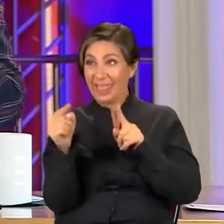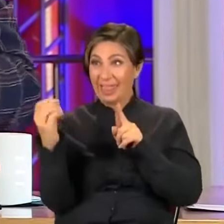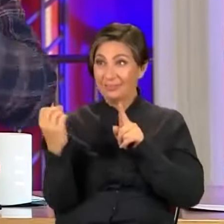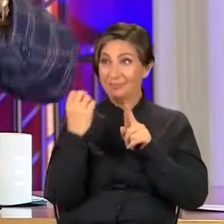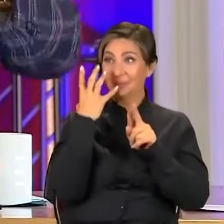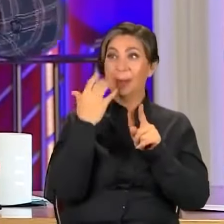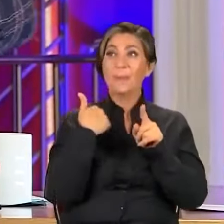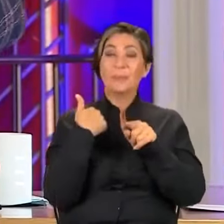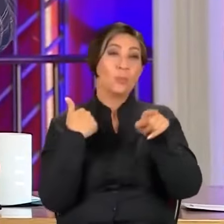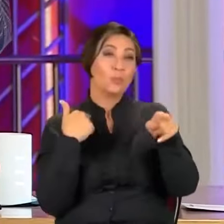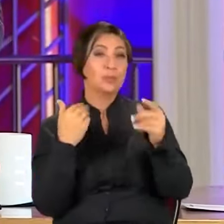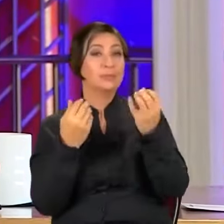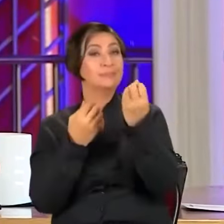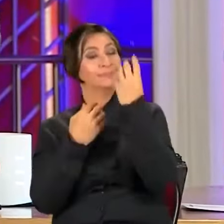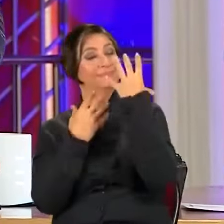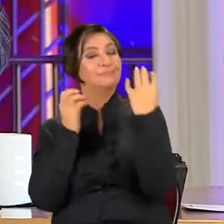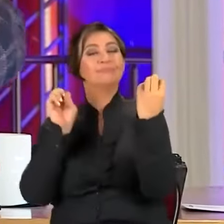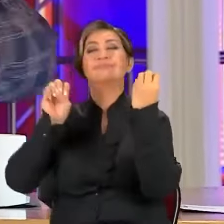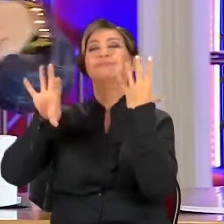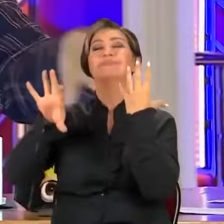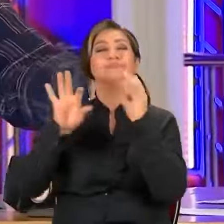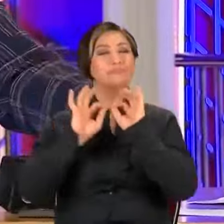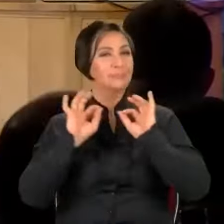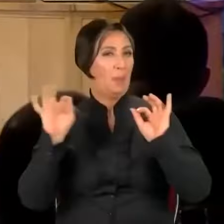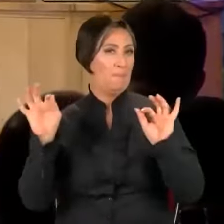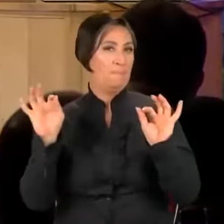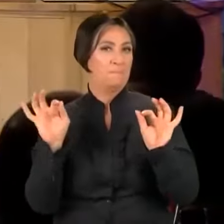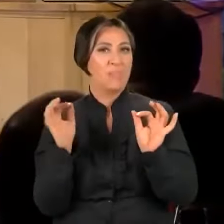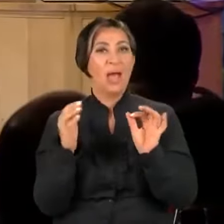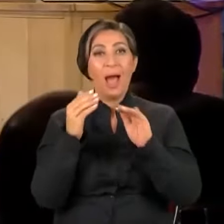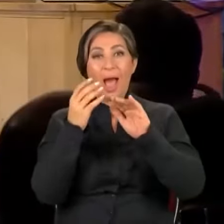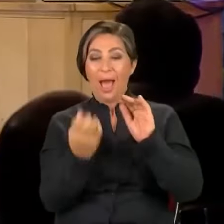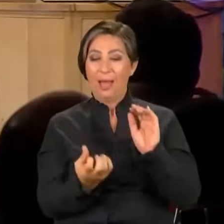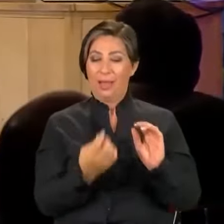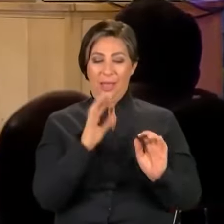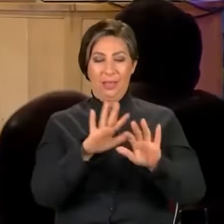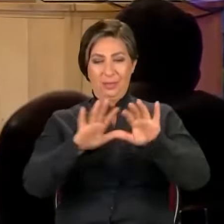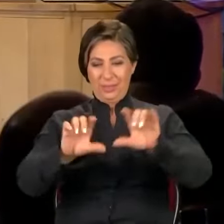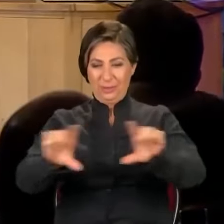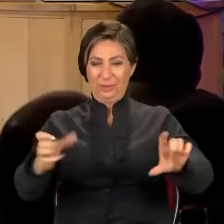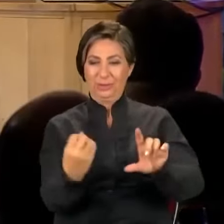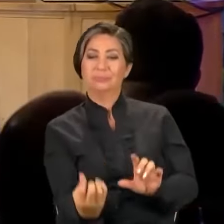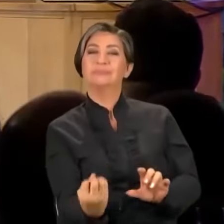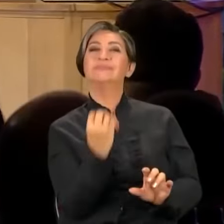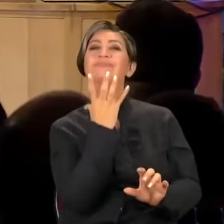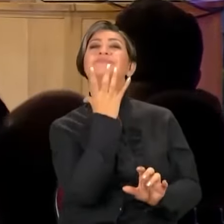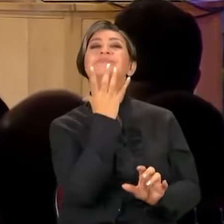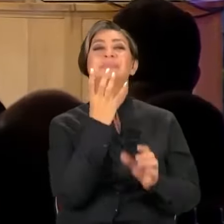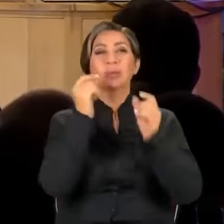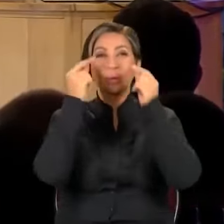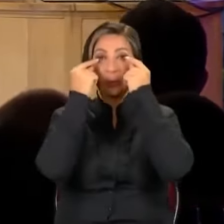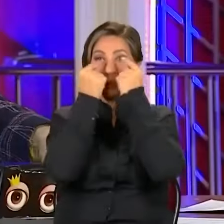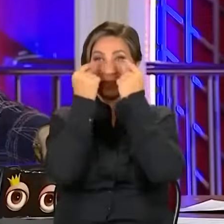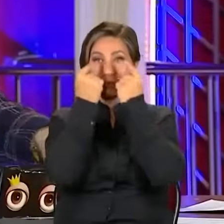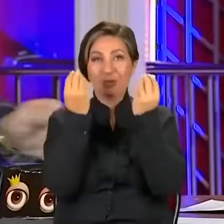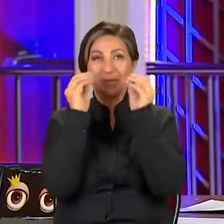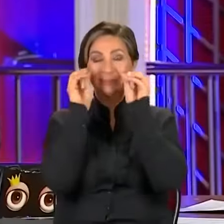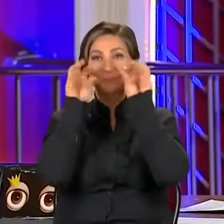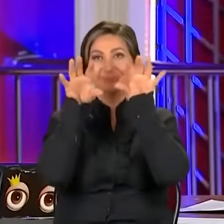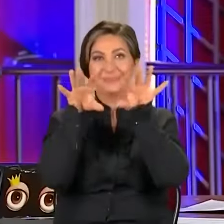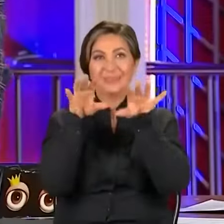gelecek. Benimkisi de buradan geliyor. Seren seren gül ışığı. Yani alttan aydınlatıyor bizi. Gözlerimiz güzel